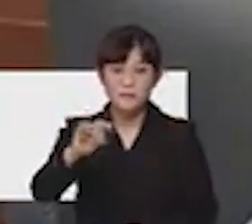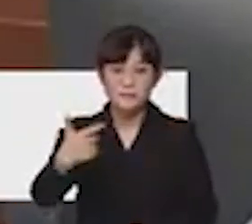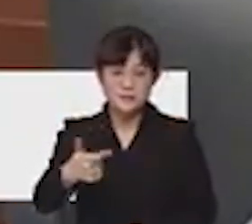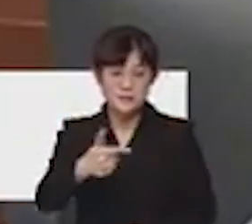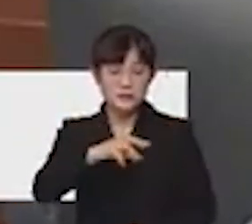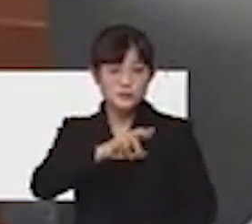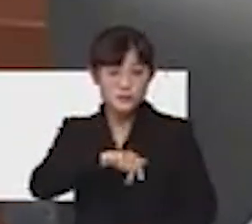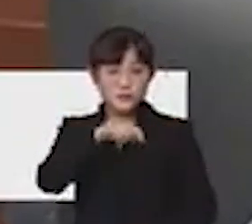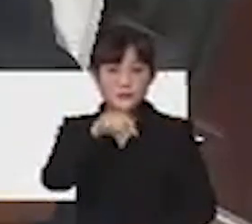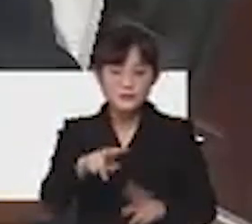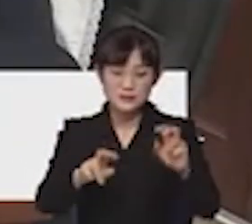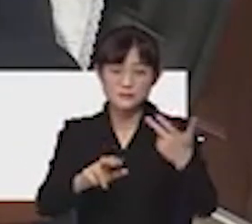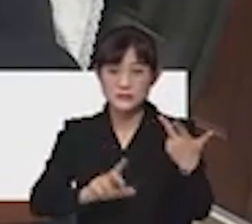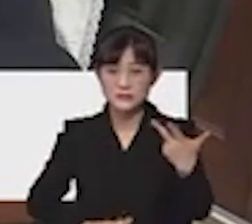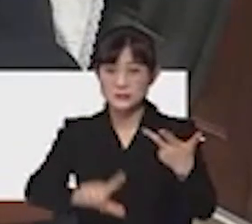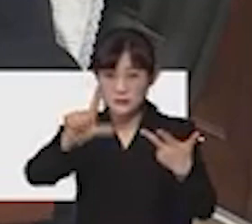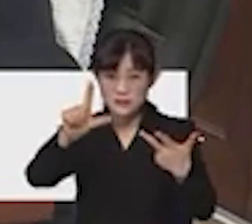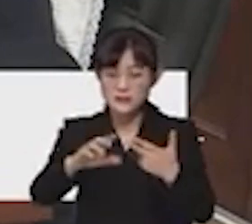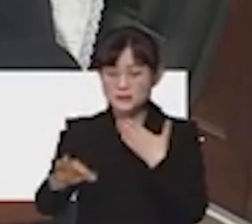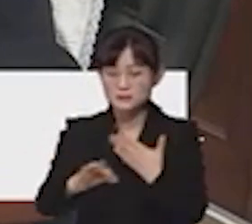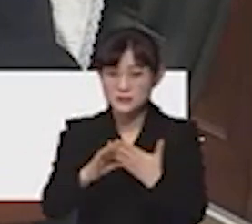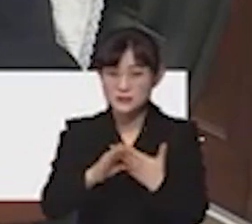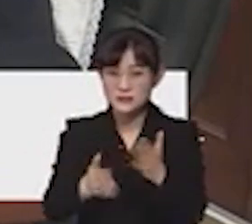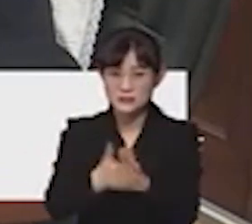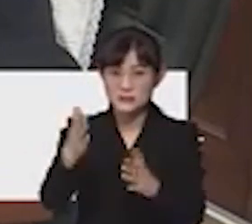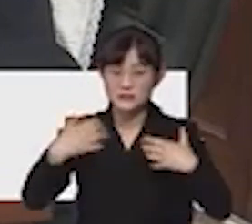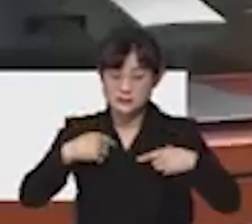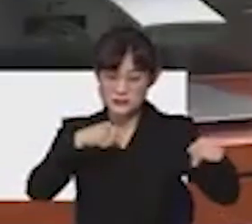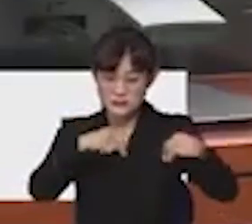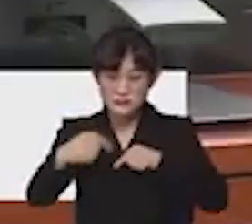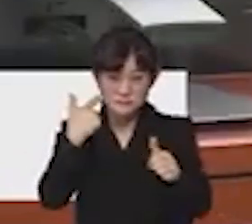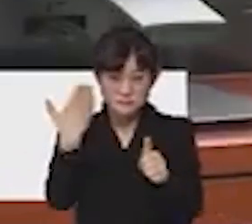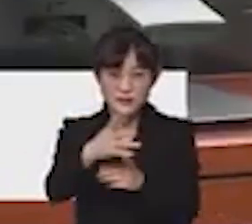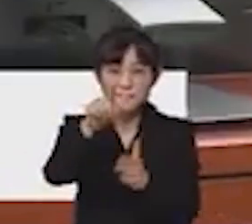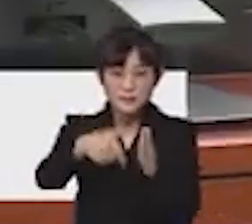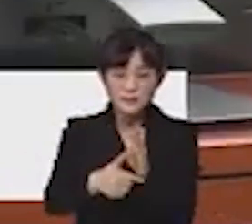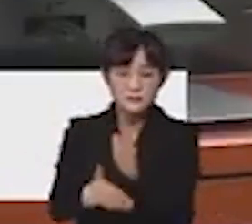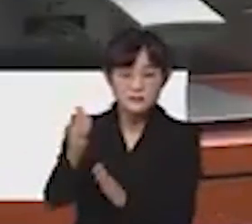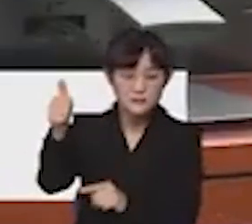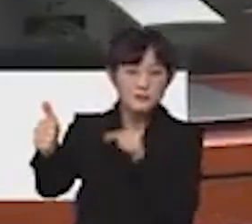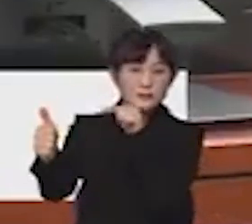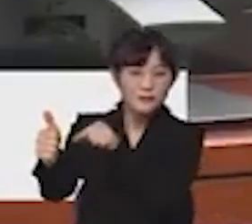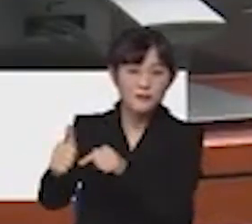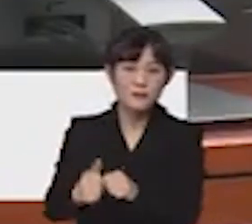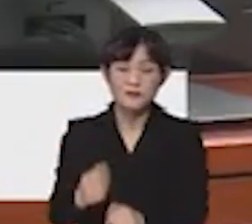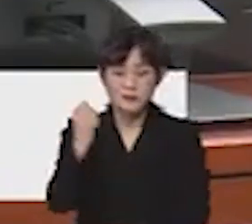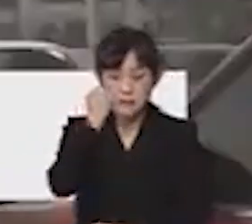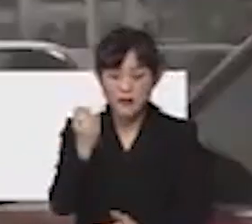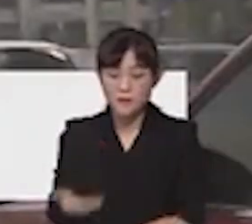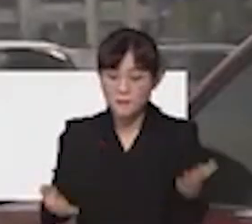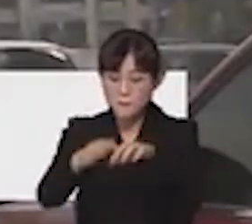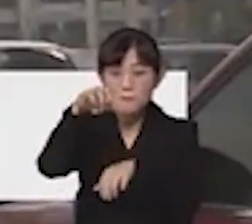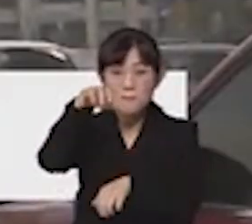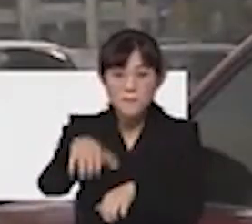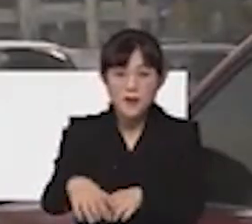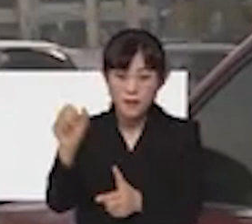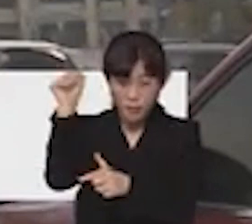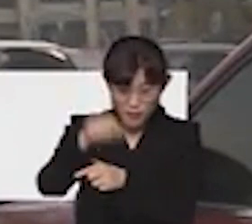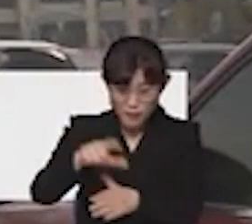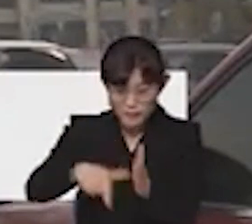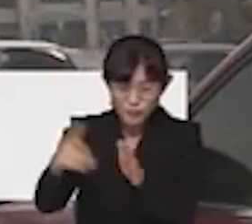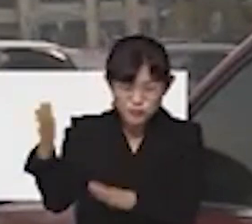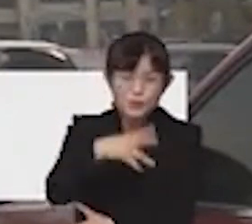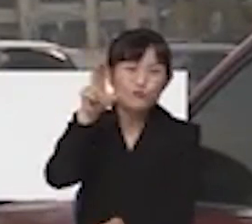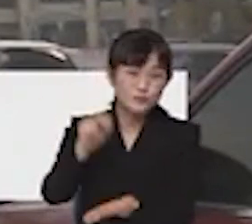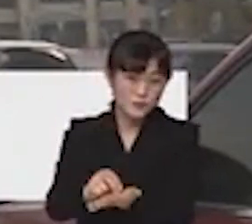의원은 지난 27일 제227회 임시회 시정질의에서 정기명 시장에게 공천 생활형 숙박시설이 인허가부터